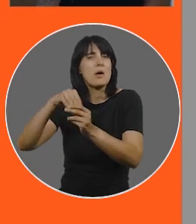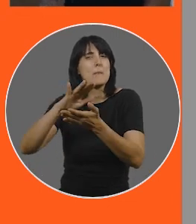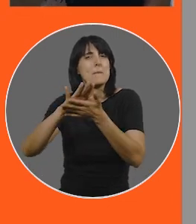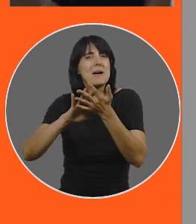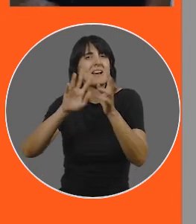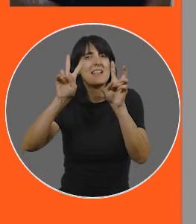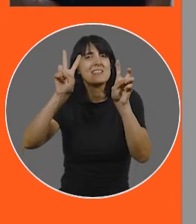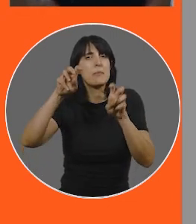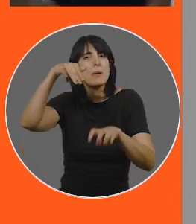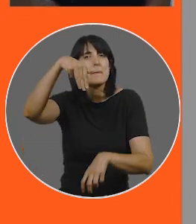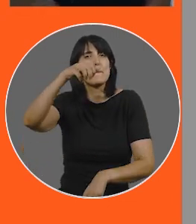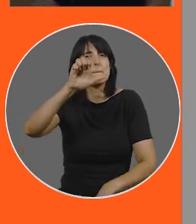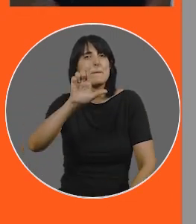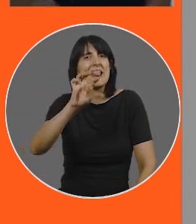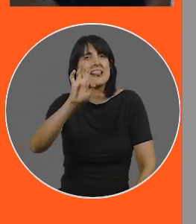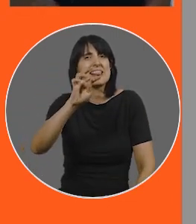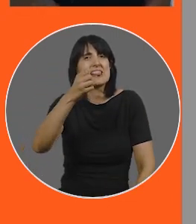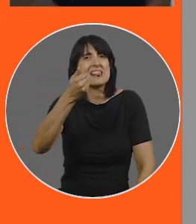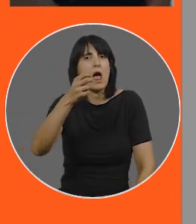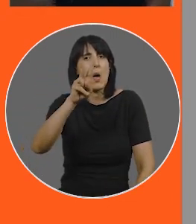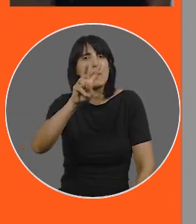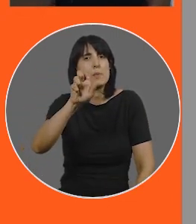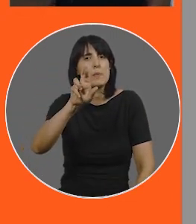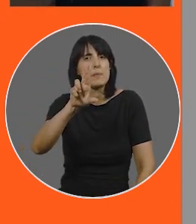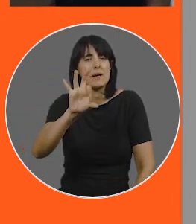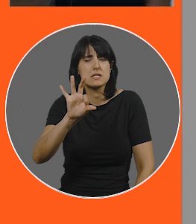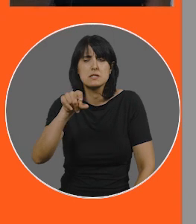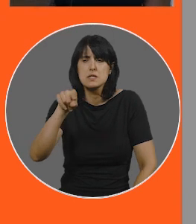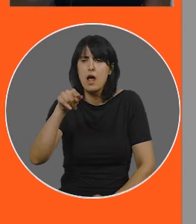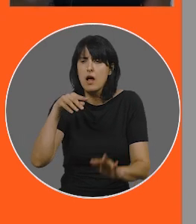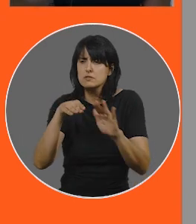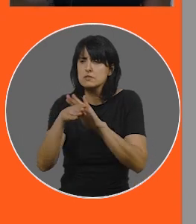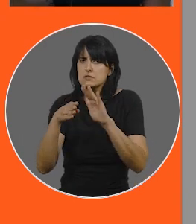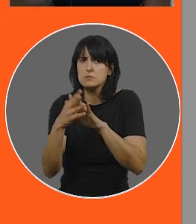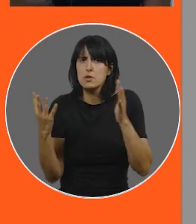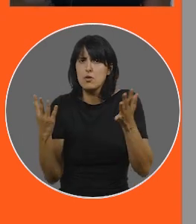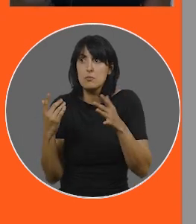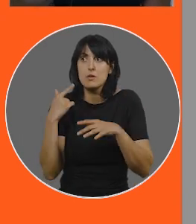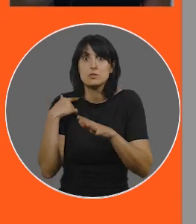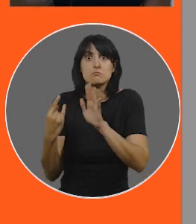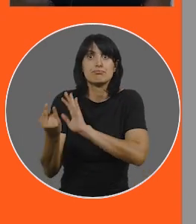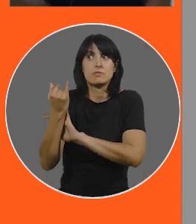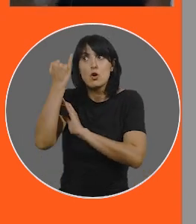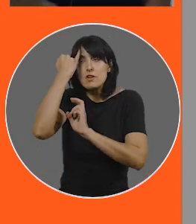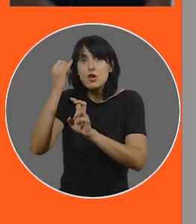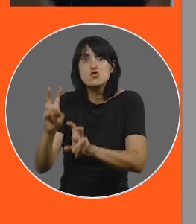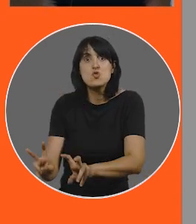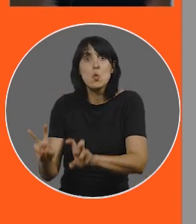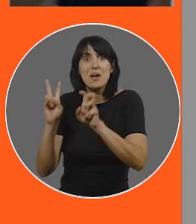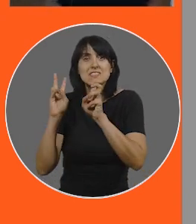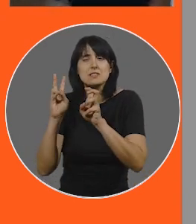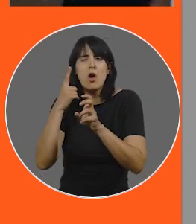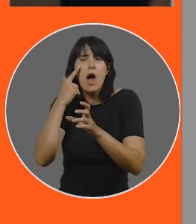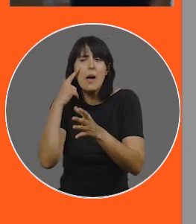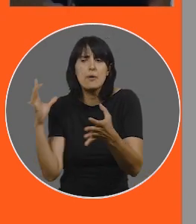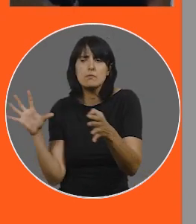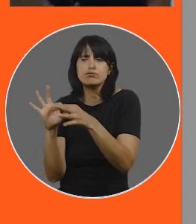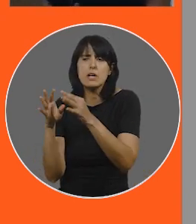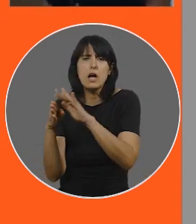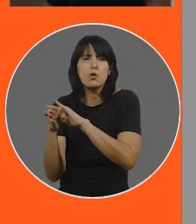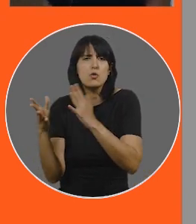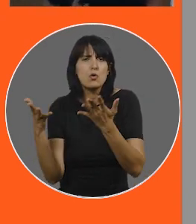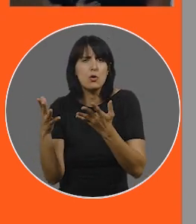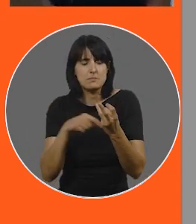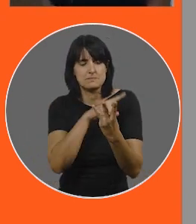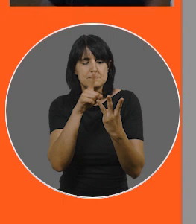metavers. Pensem com serà aquest metavers accessible, m'enteneu? Per tant, ser allà amb les innovacions i veure com hi encaixa l'accessibilitat. I la